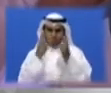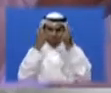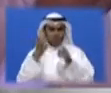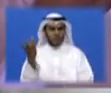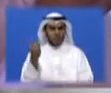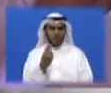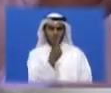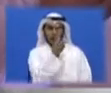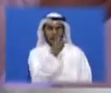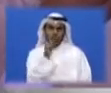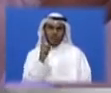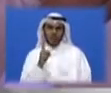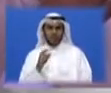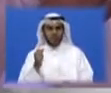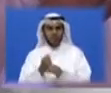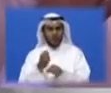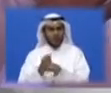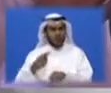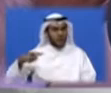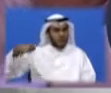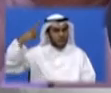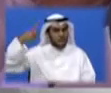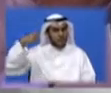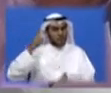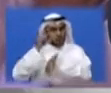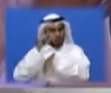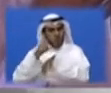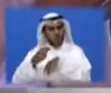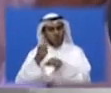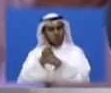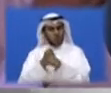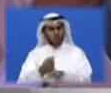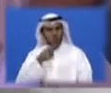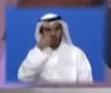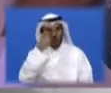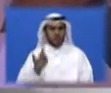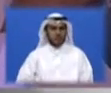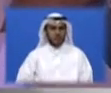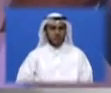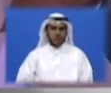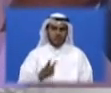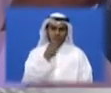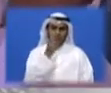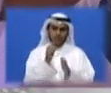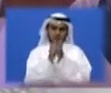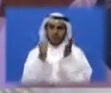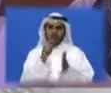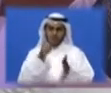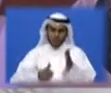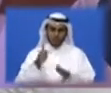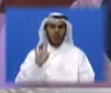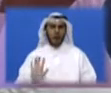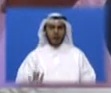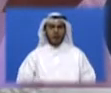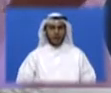2011. ذاك يتوقع على في بداية يمكن في النصف الأول من 2016 بإذن الله. بس هذا